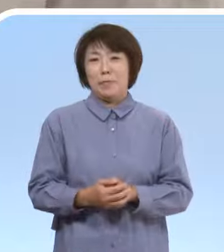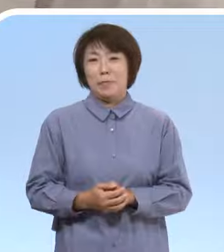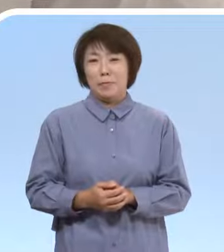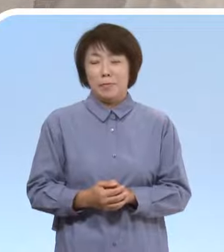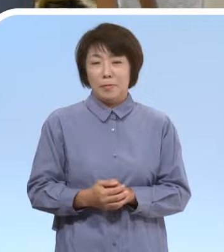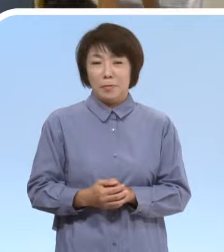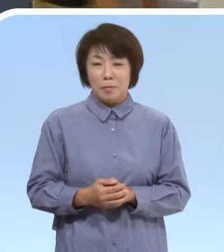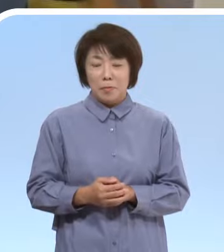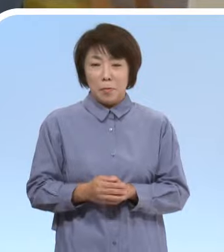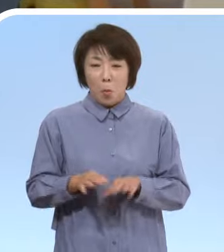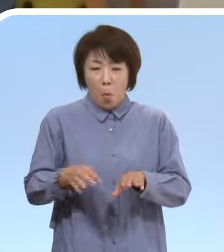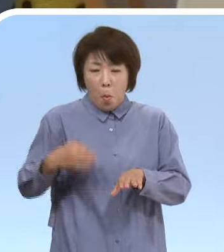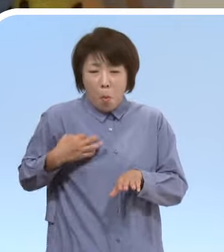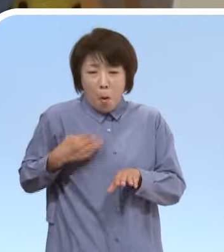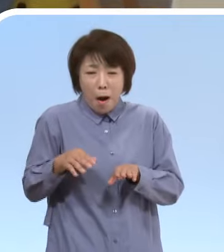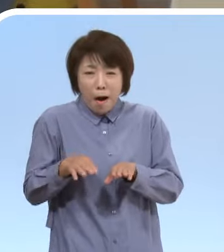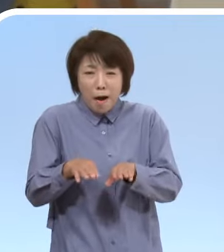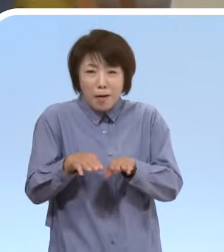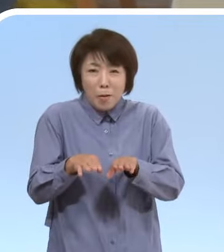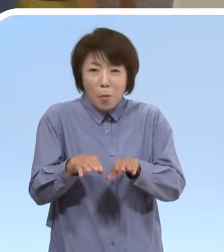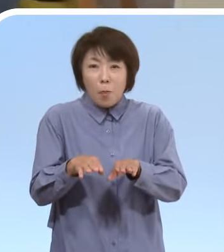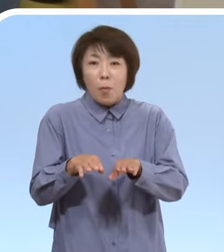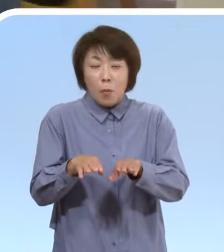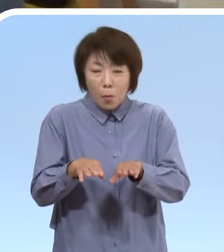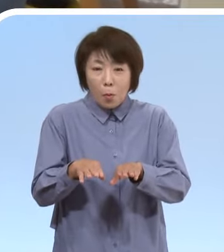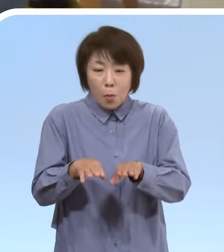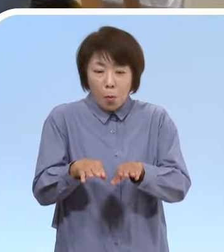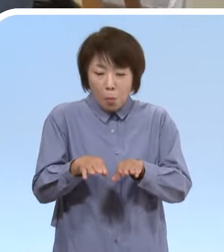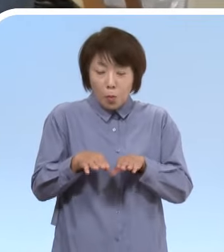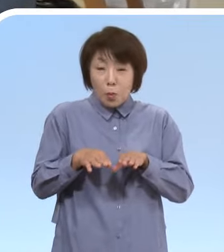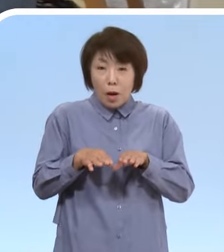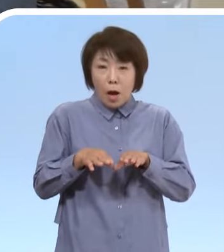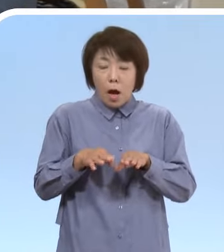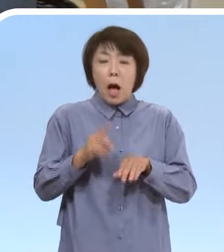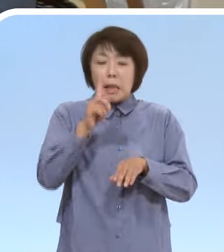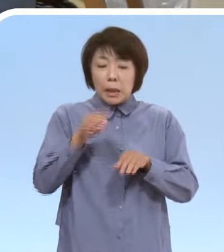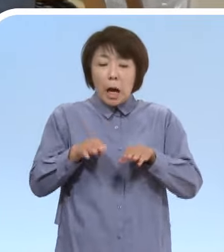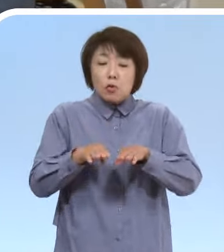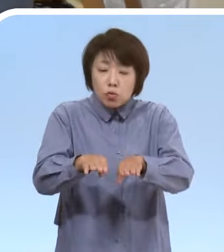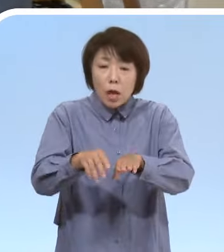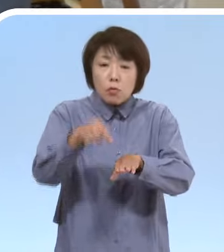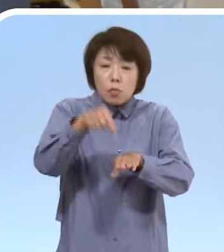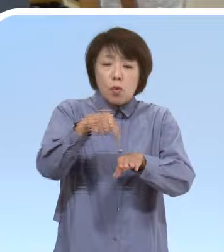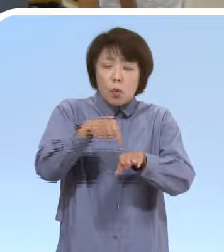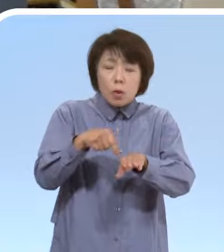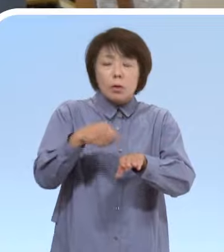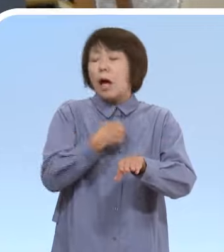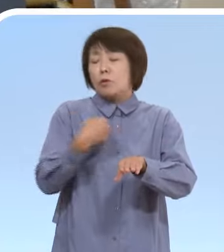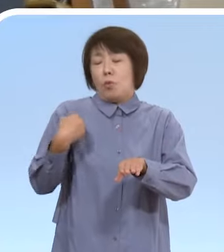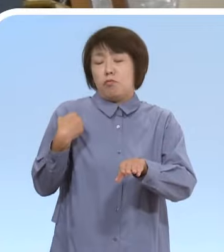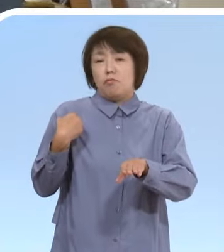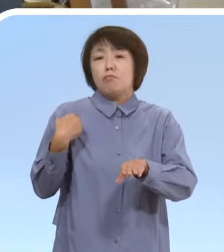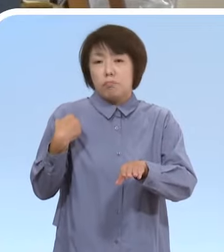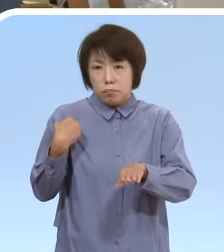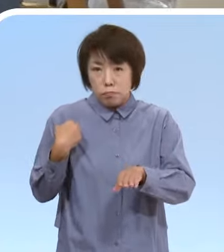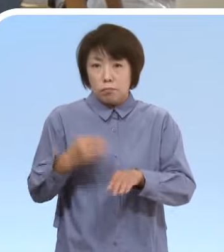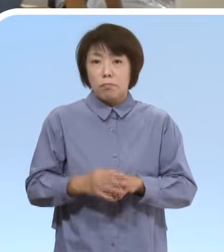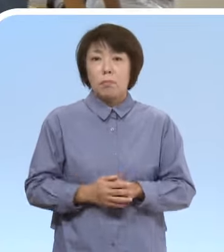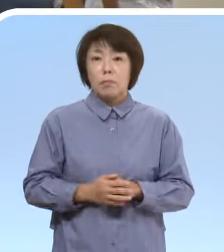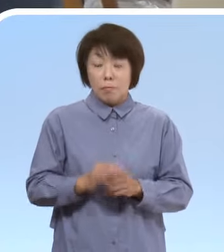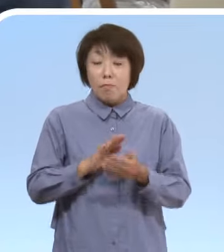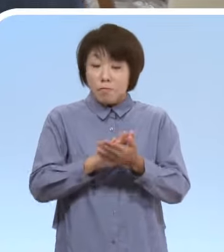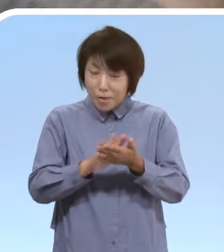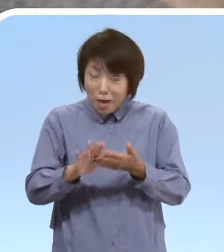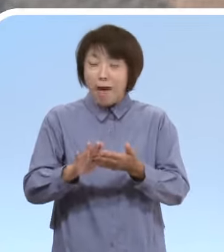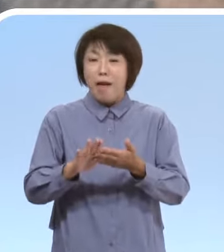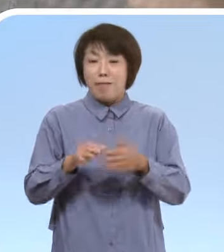。 ちょっと押さえてもらって。 あ、すごい。あ、戻って戻って。 そうですね、一回塗ってるんでね、結構安定して戻ってくるんです。は